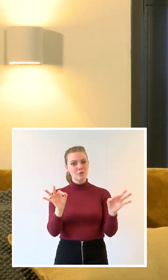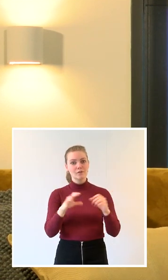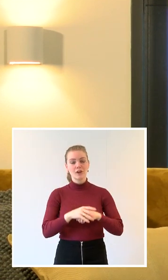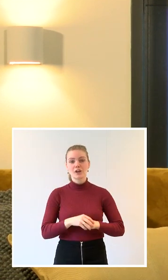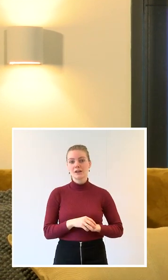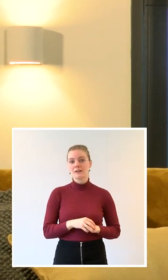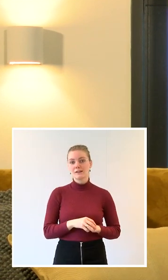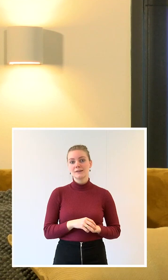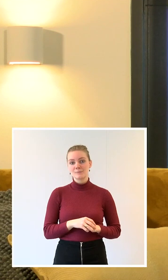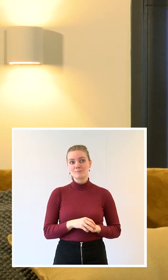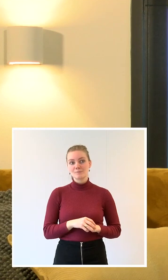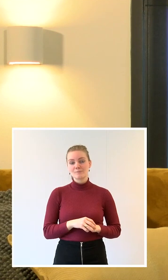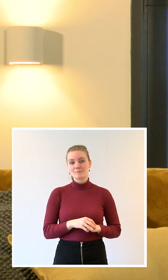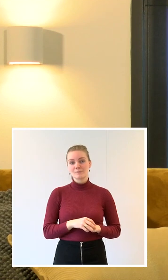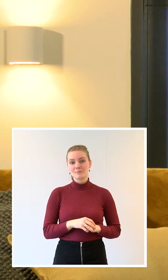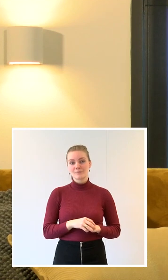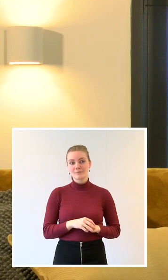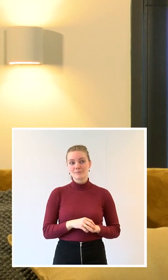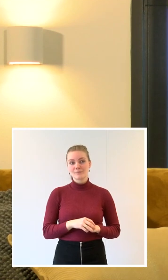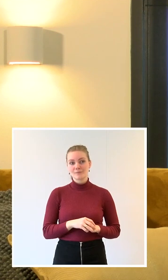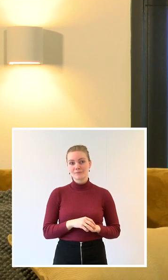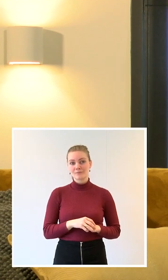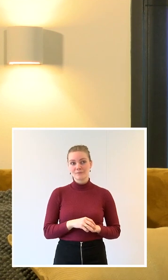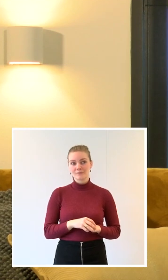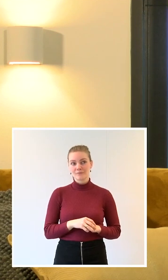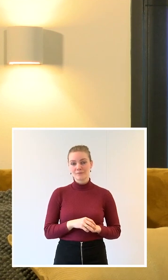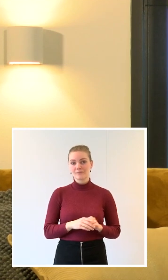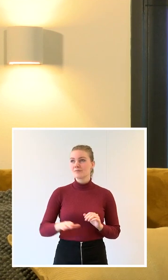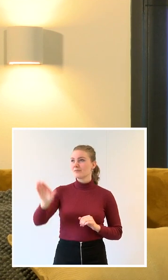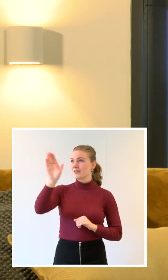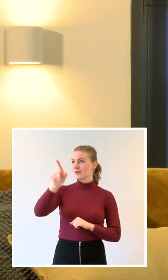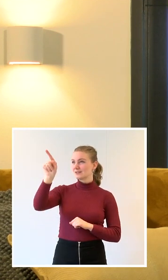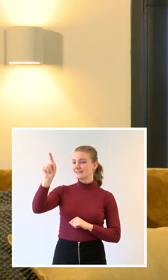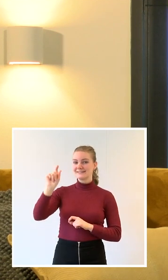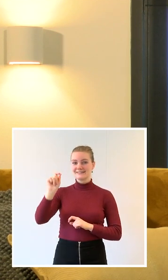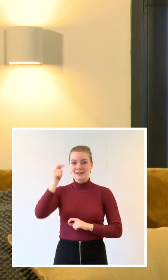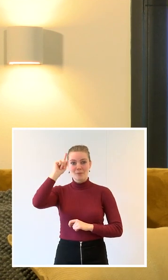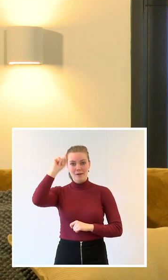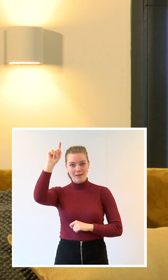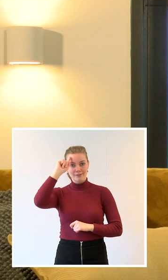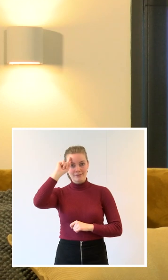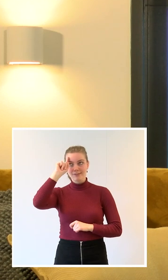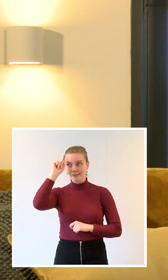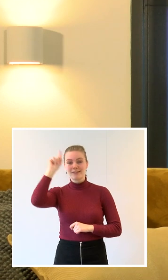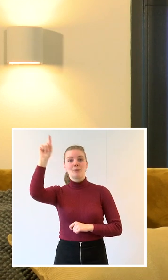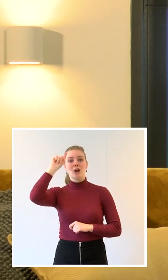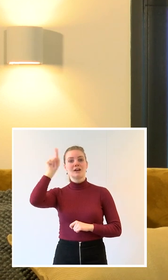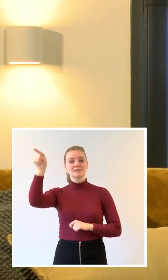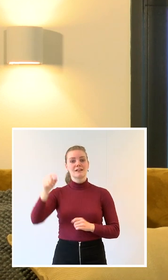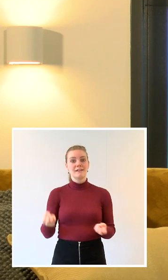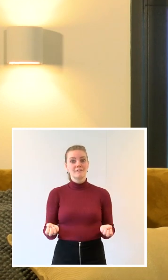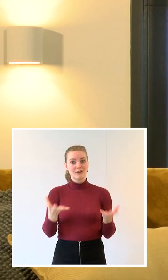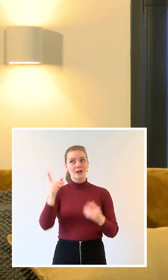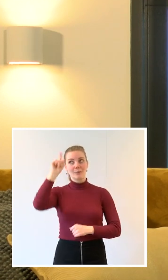Dat God een nieuw plan heeft bedacht. Een wonderlijk plan. Een plan wat alleen God